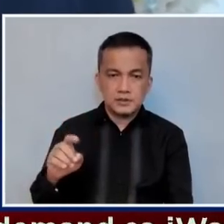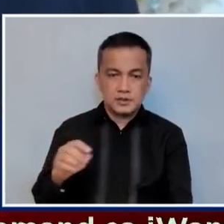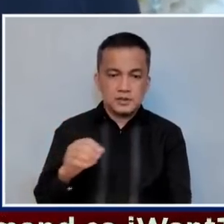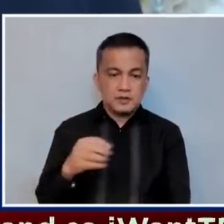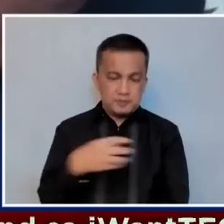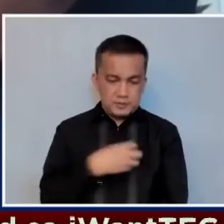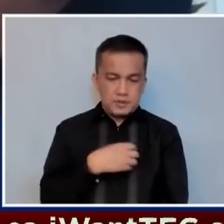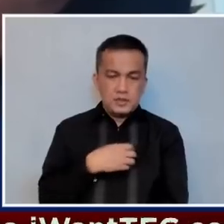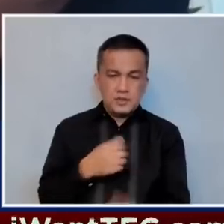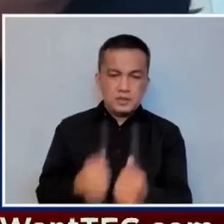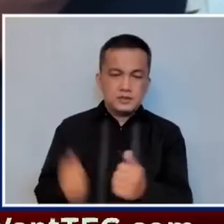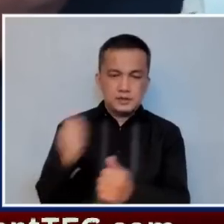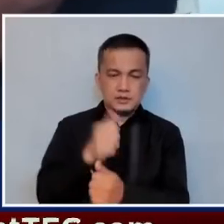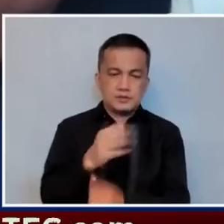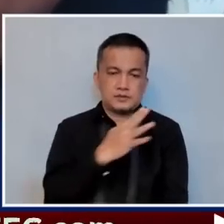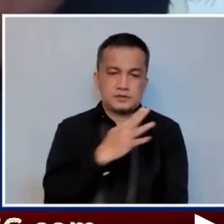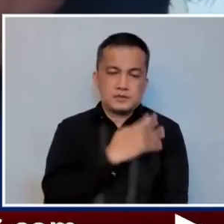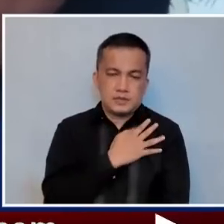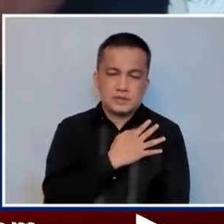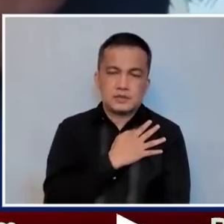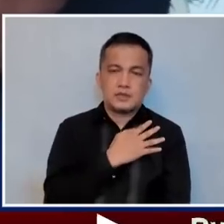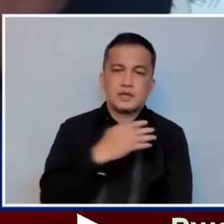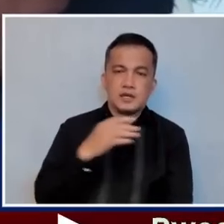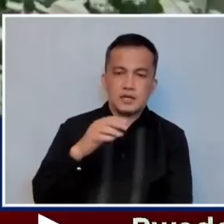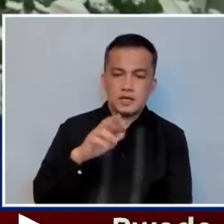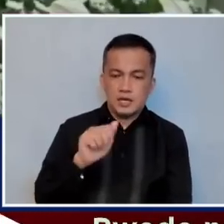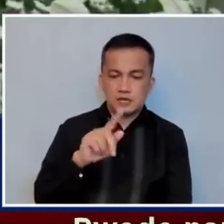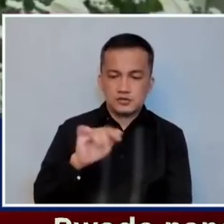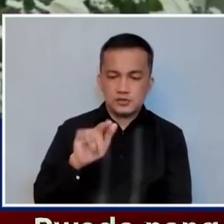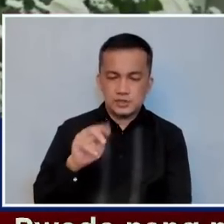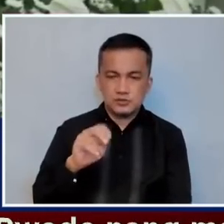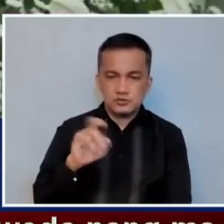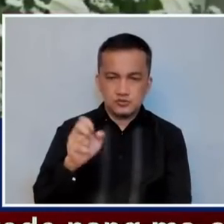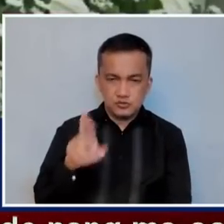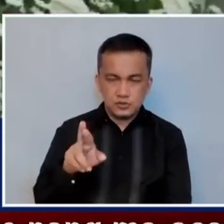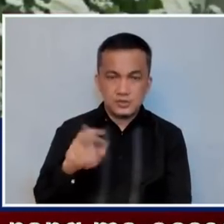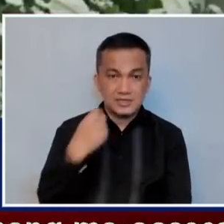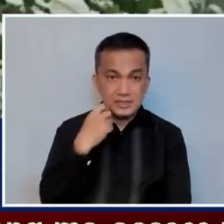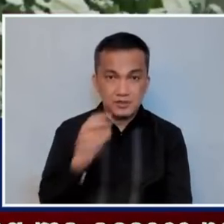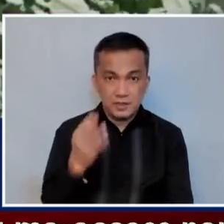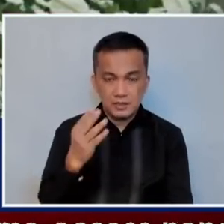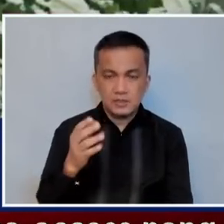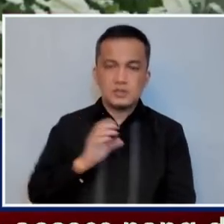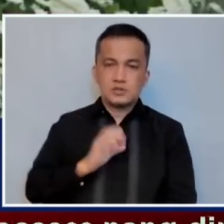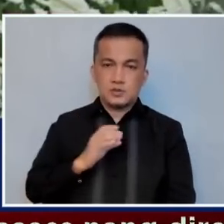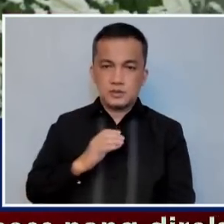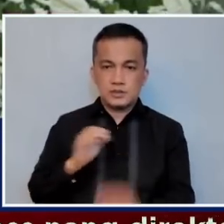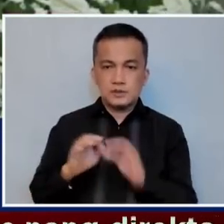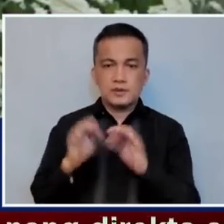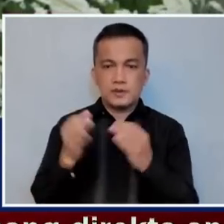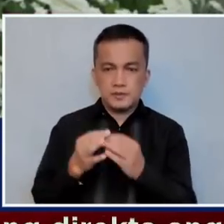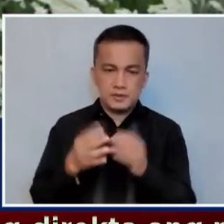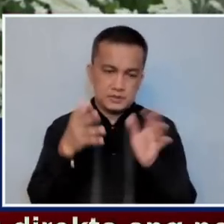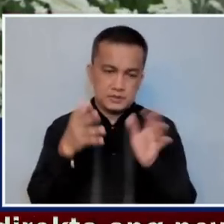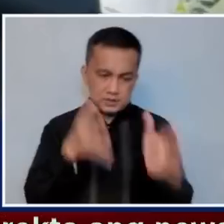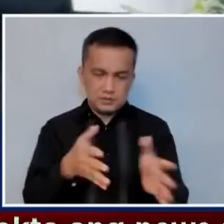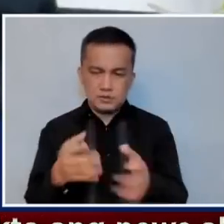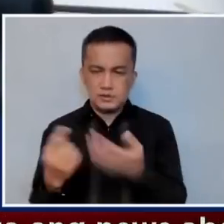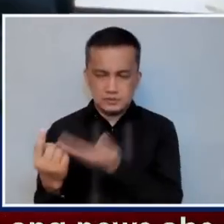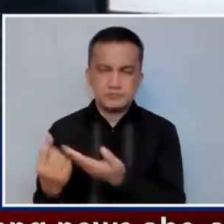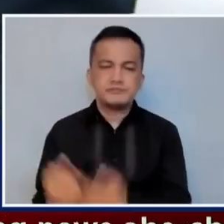Police General Rodolfo Azurin Jr. kaninang umaga para makiramay sa naulilang pamilya ng pinaslang na